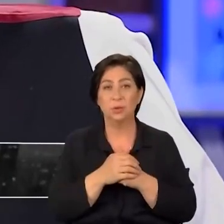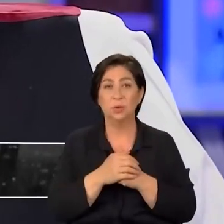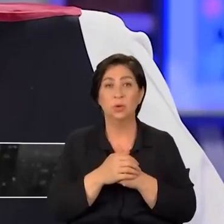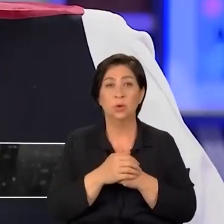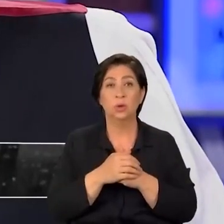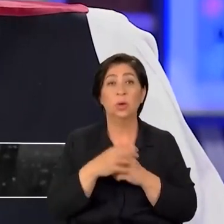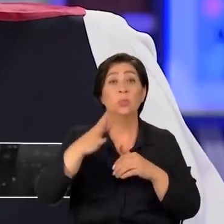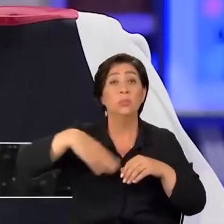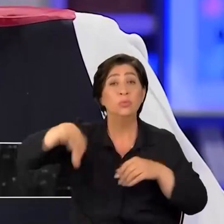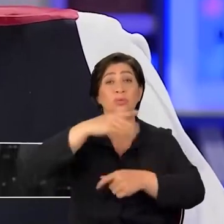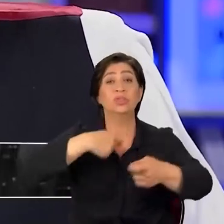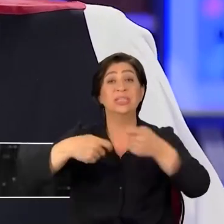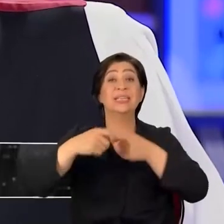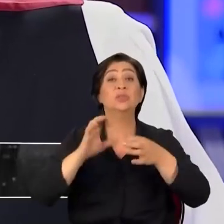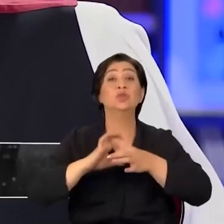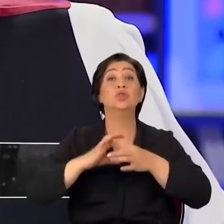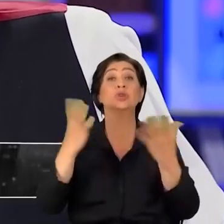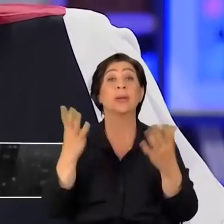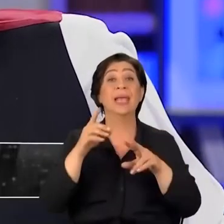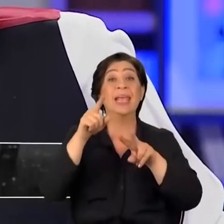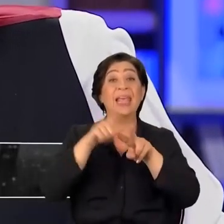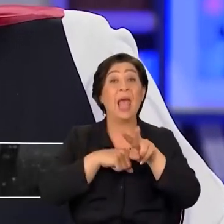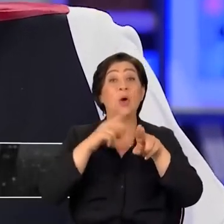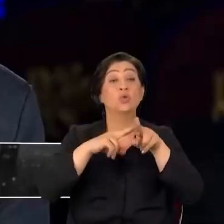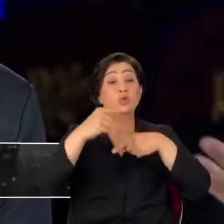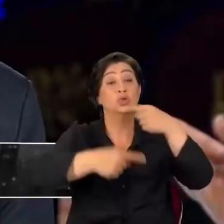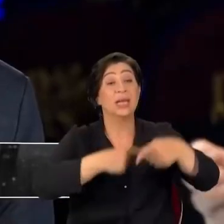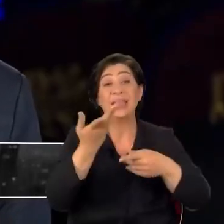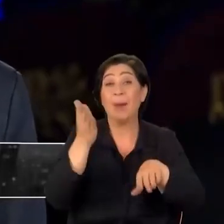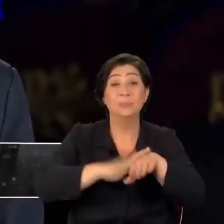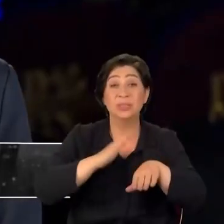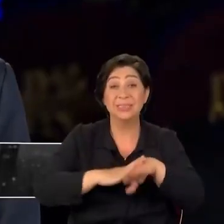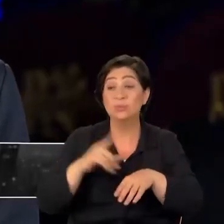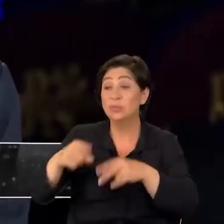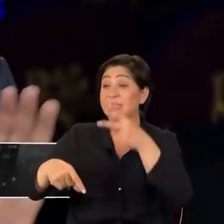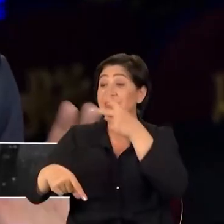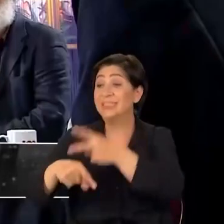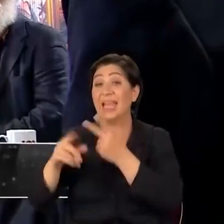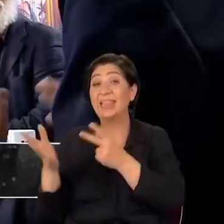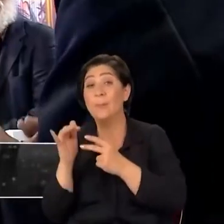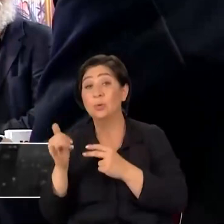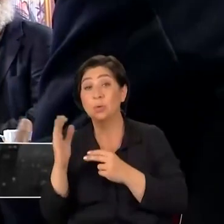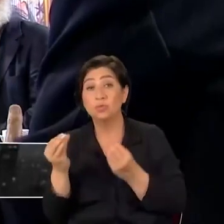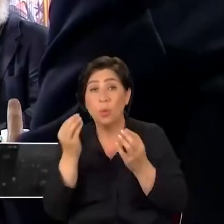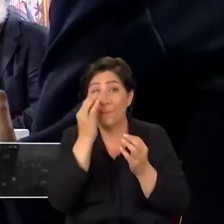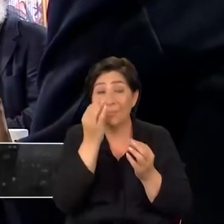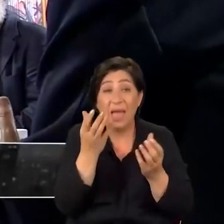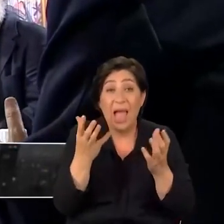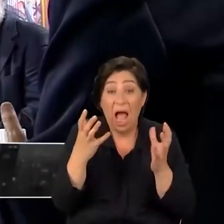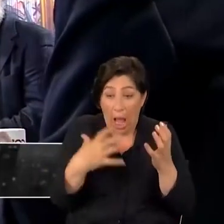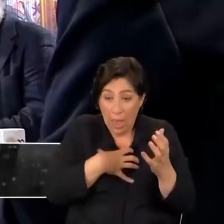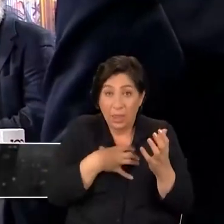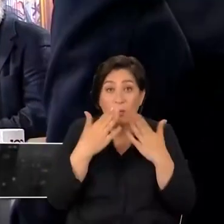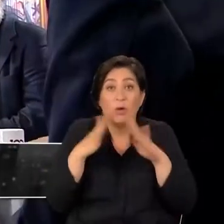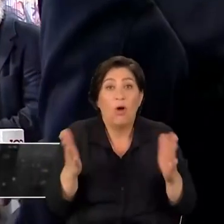Bütün şirketlerin çözemediği bu Y kuşağı ne yapacağız? Tamam. Bu Z kuşağı daha da fena. Mesele çok basit. Bir, aidiyet